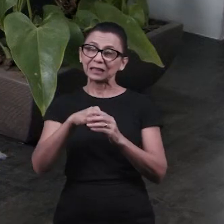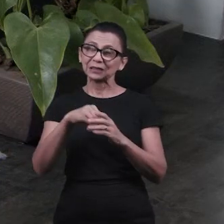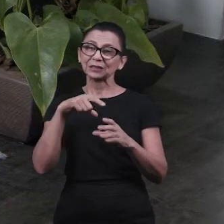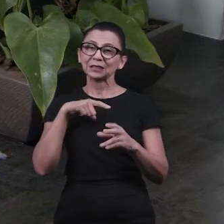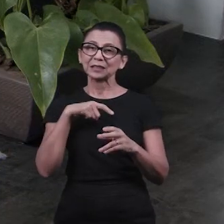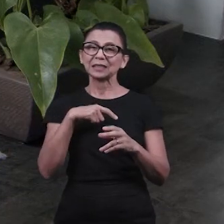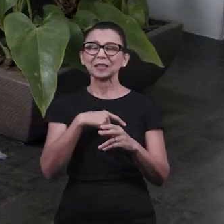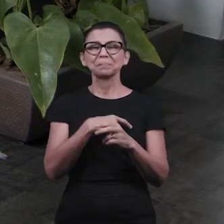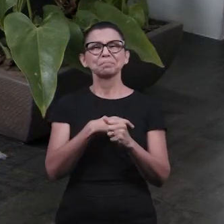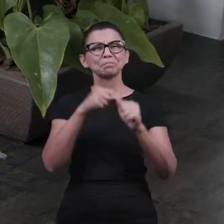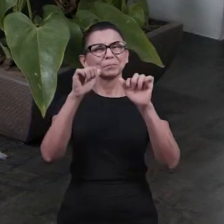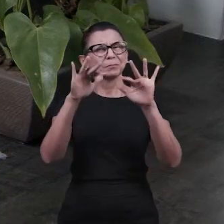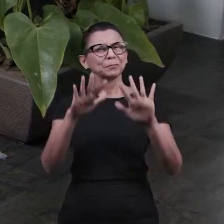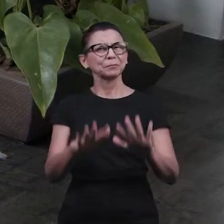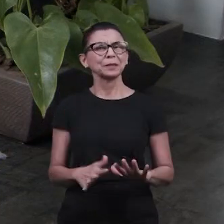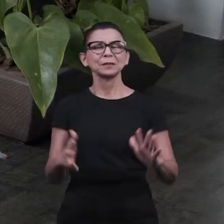vie,